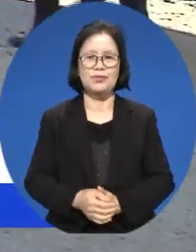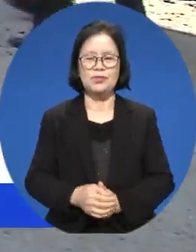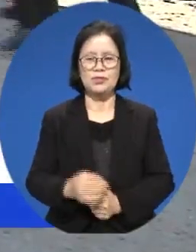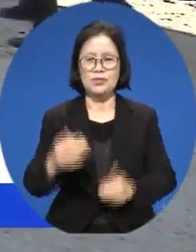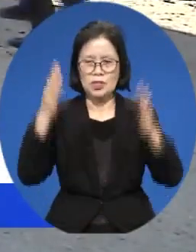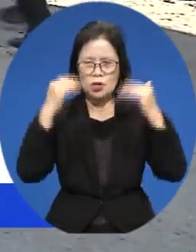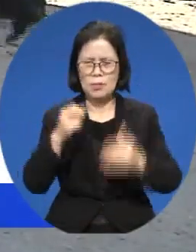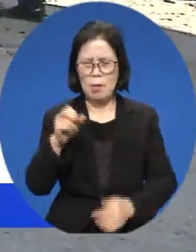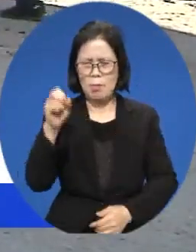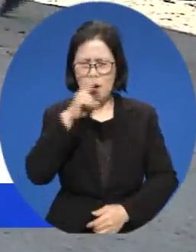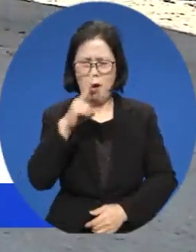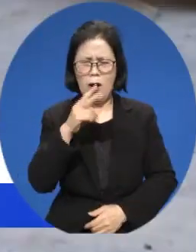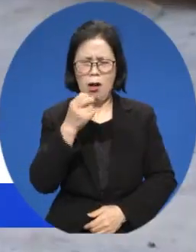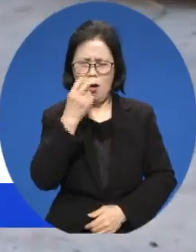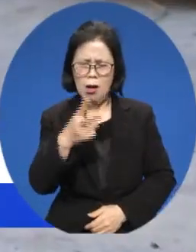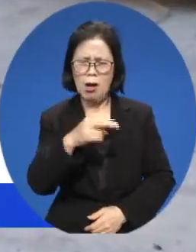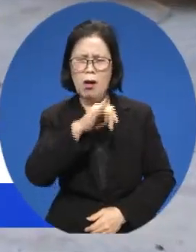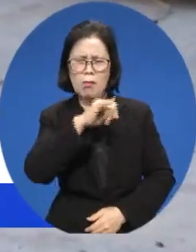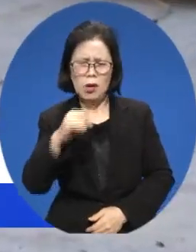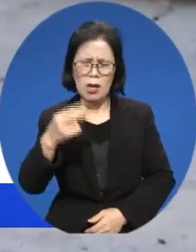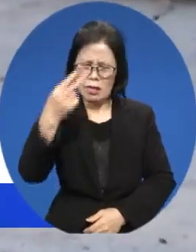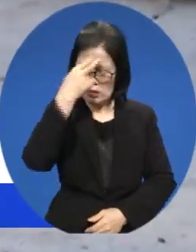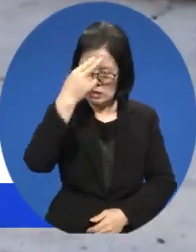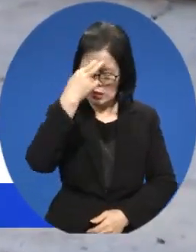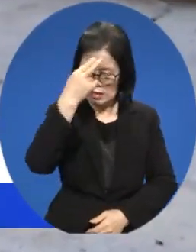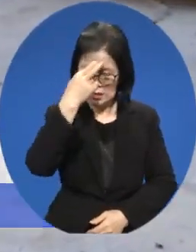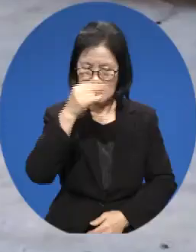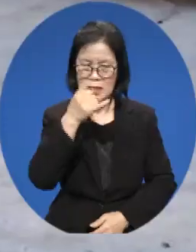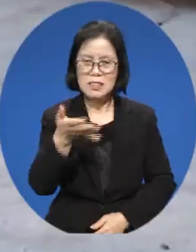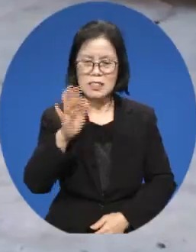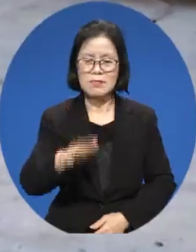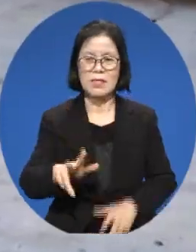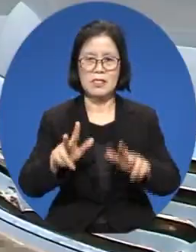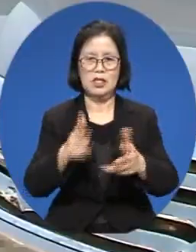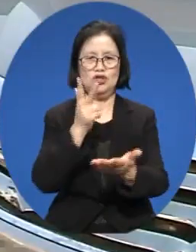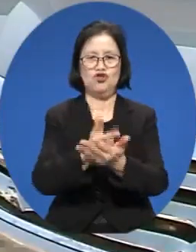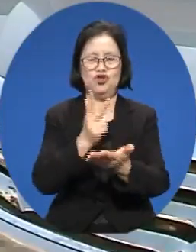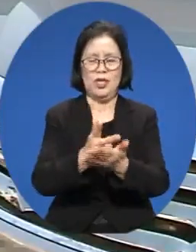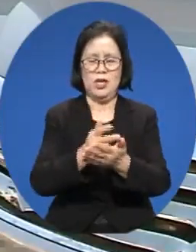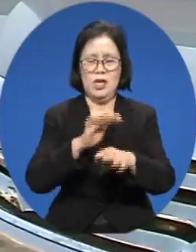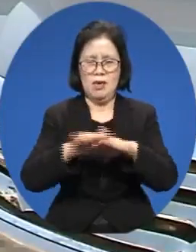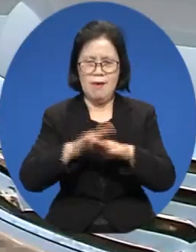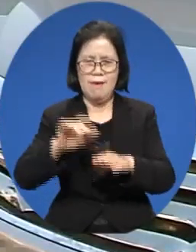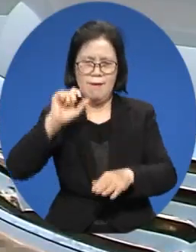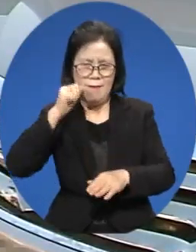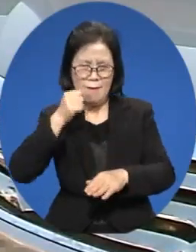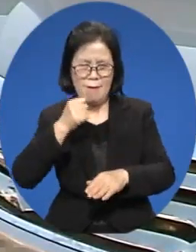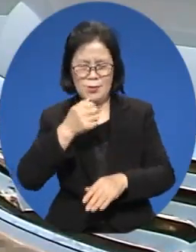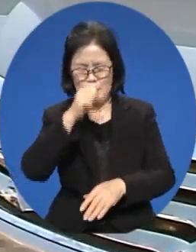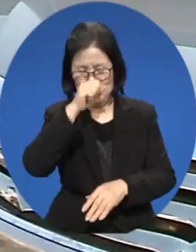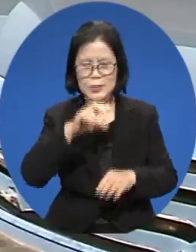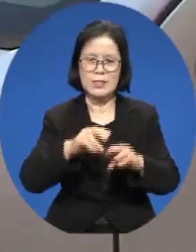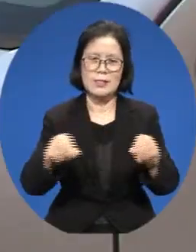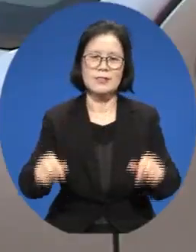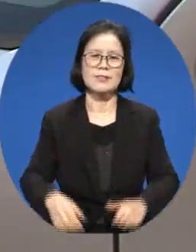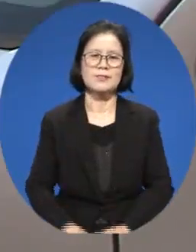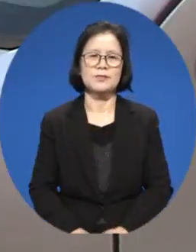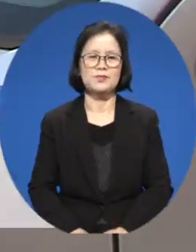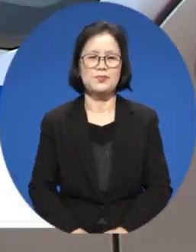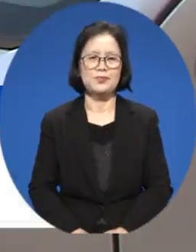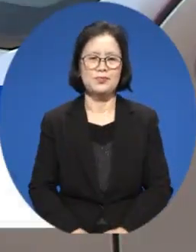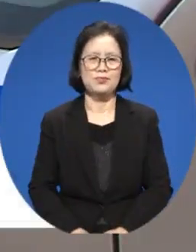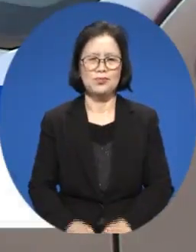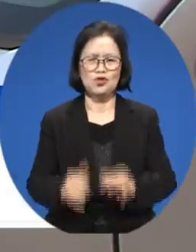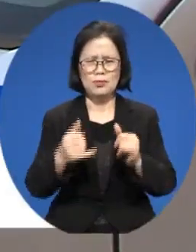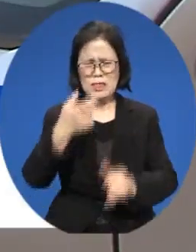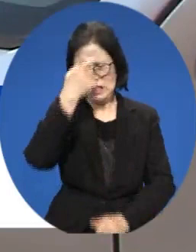벌레 까지 있고요 동네 골칫거리 었지만 이제는 주차 라는 해결하는 효자 역할을 하고 있습니다 주민들 상당히